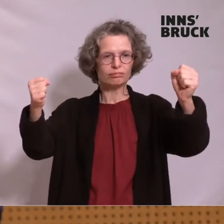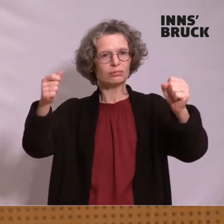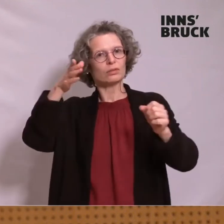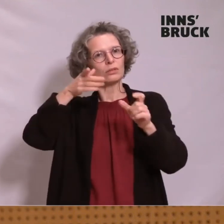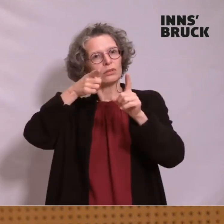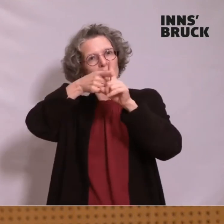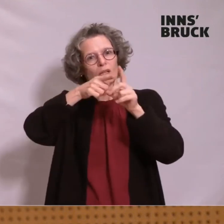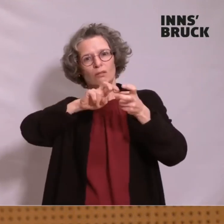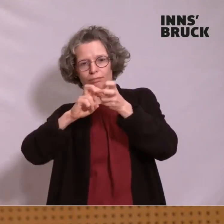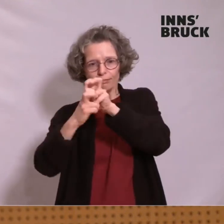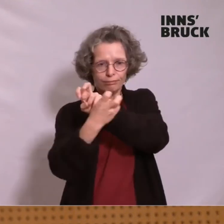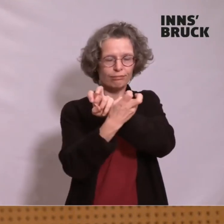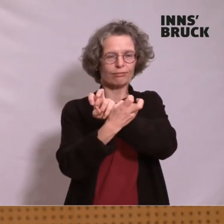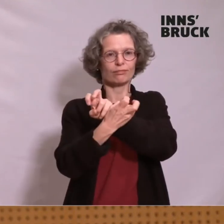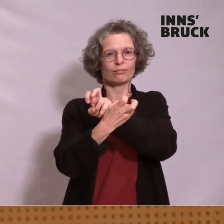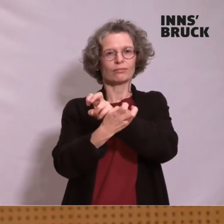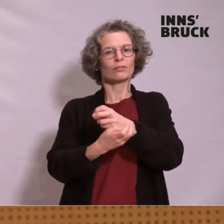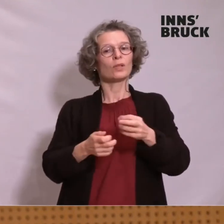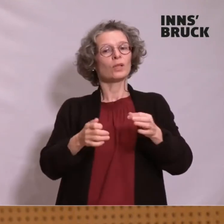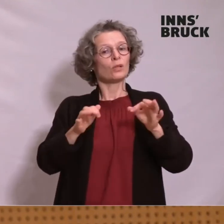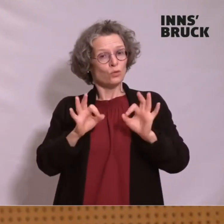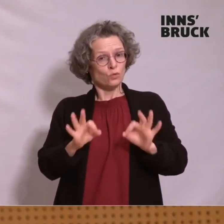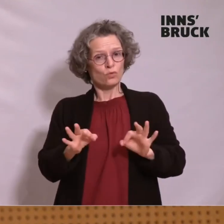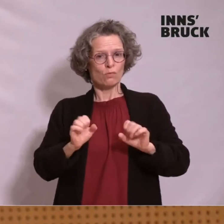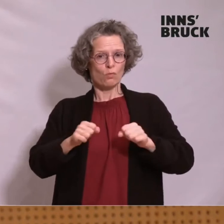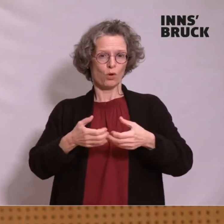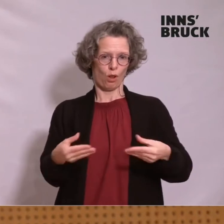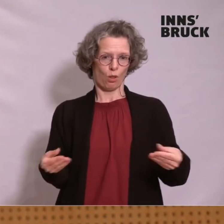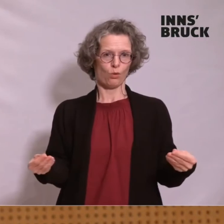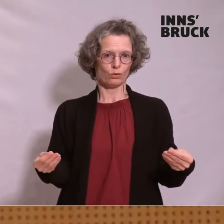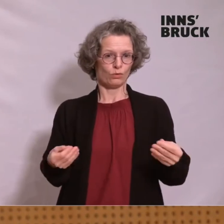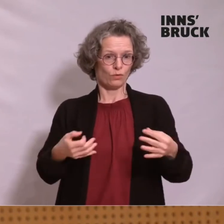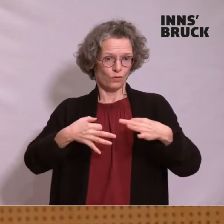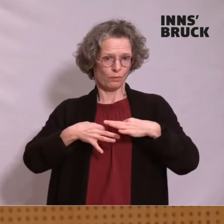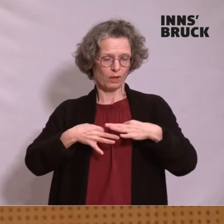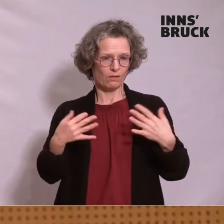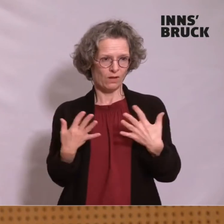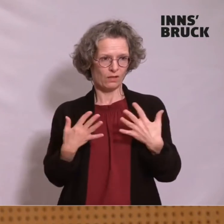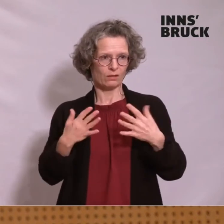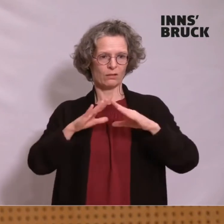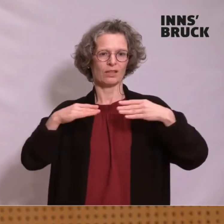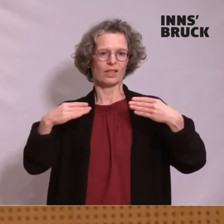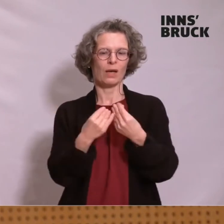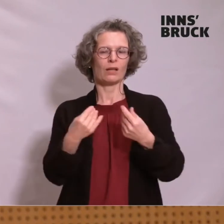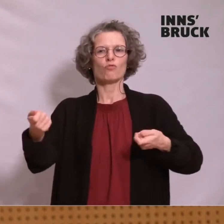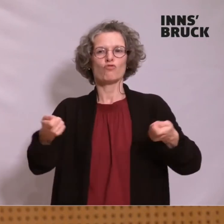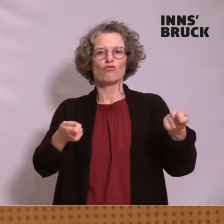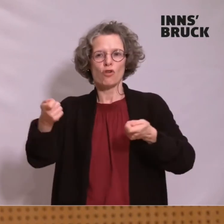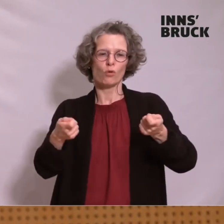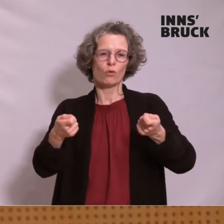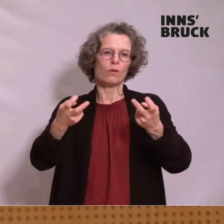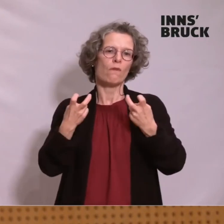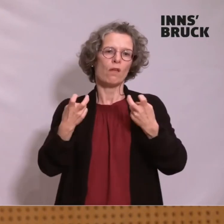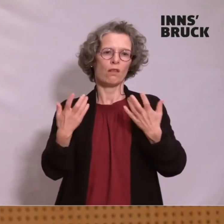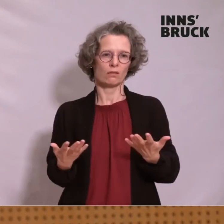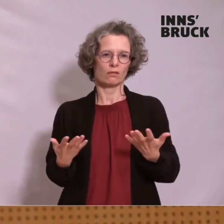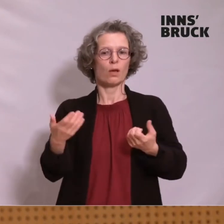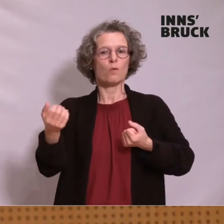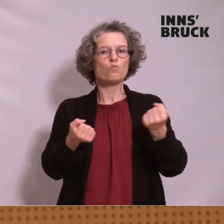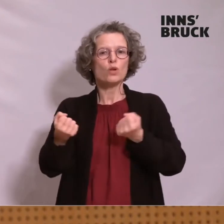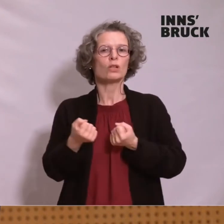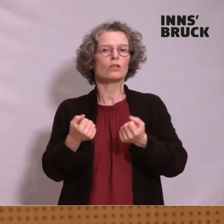guter und möglicher Lösungsansatz für diese Fragen ist für mich gemeinsamer Steuerungswille. Politischer